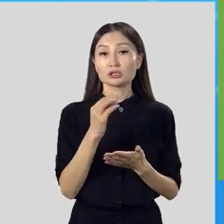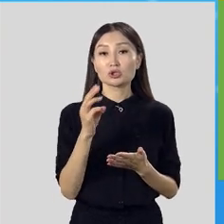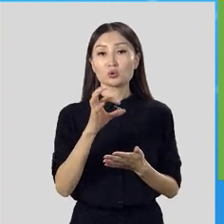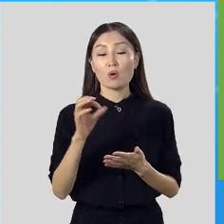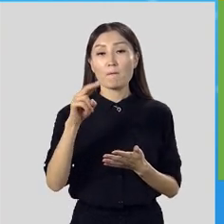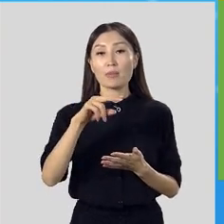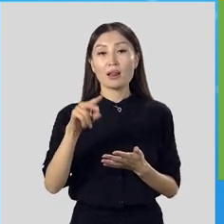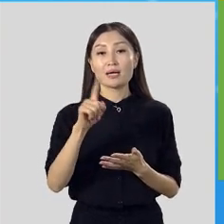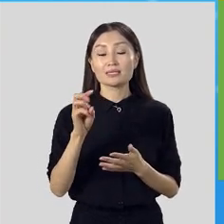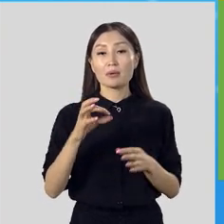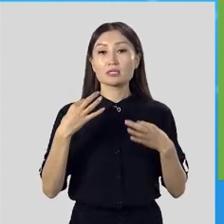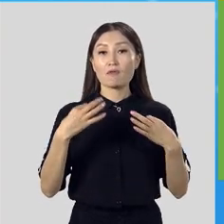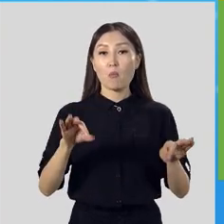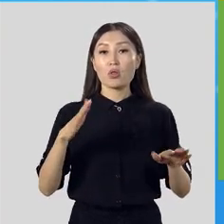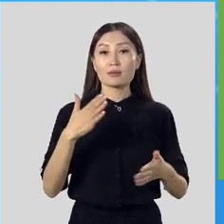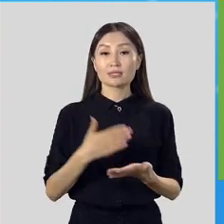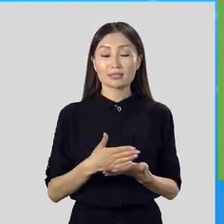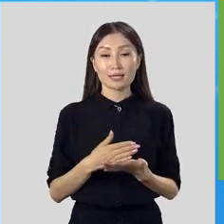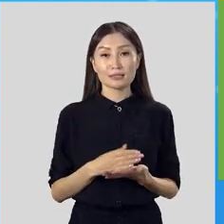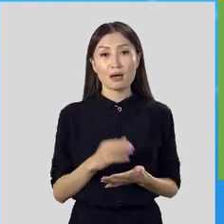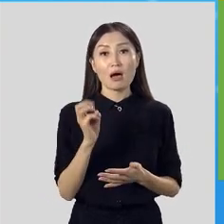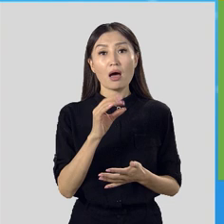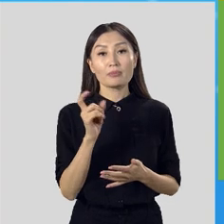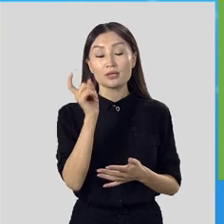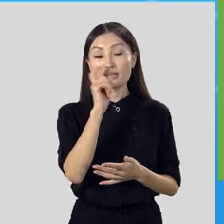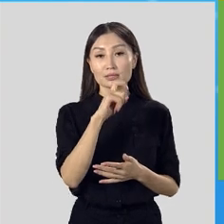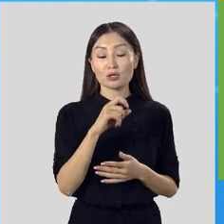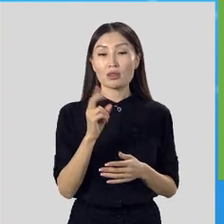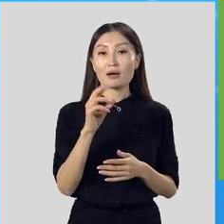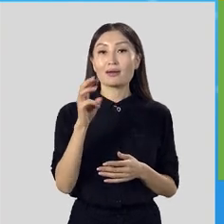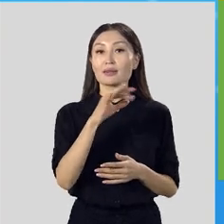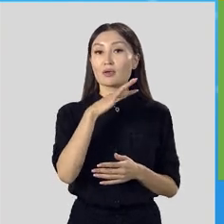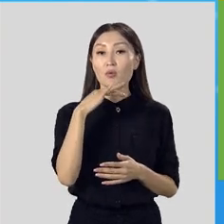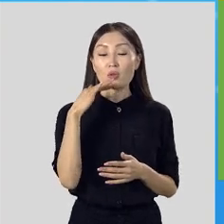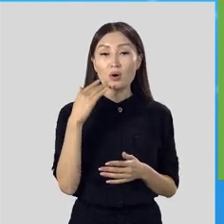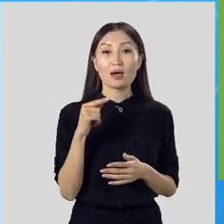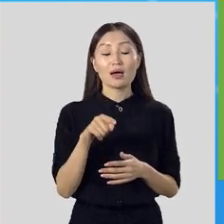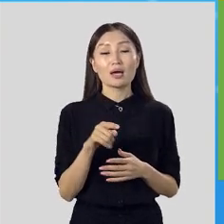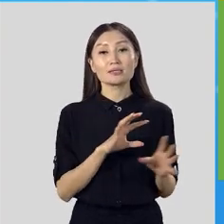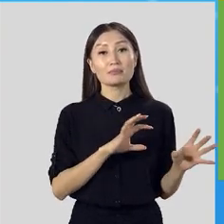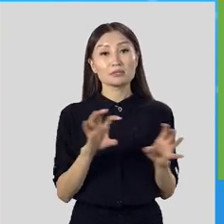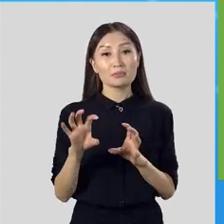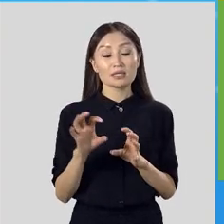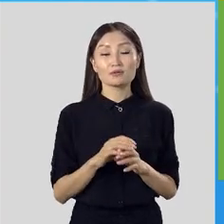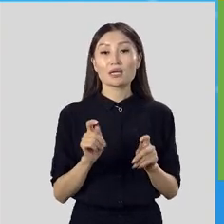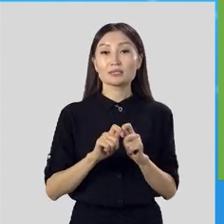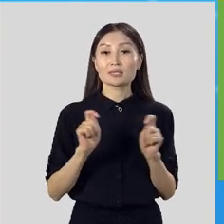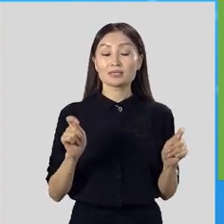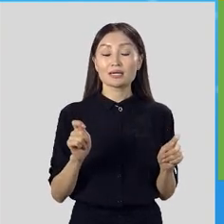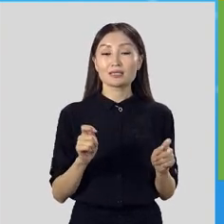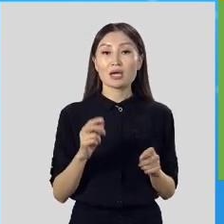цитоплазме в свободном состоянии. Аминокислот в клетке много, и они обеспечивают